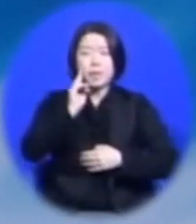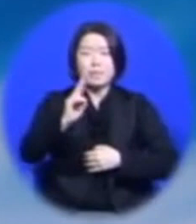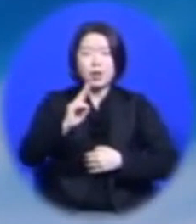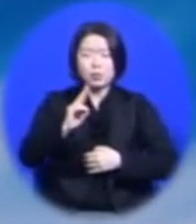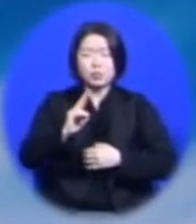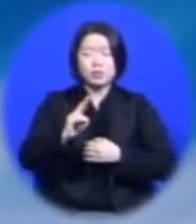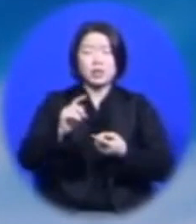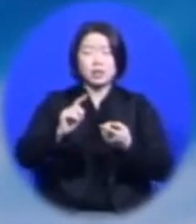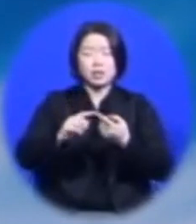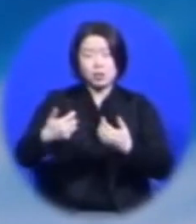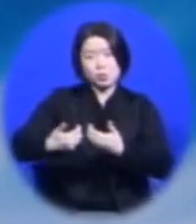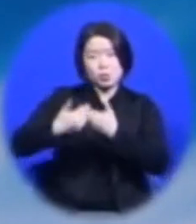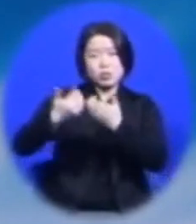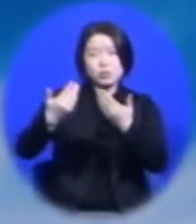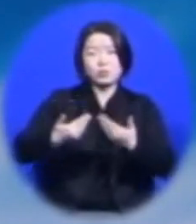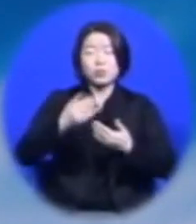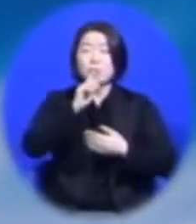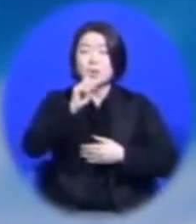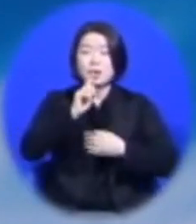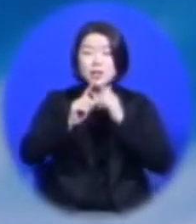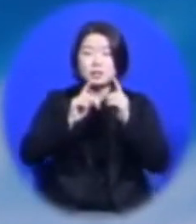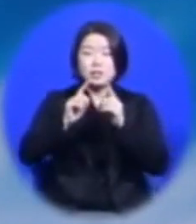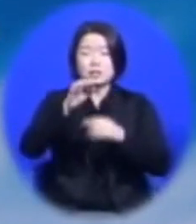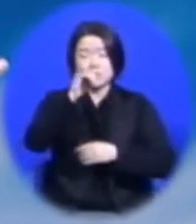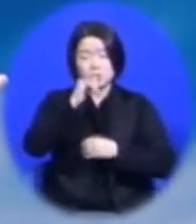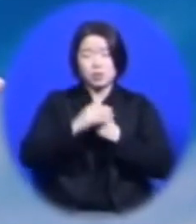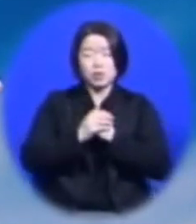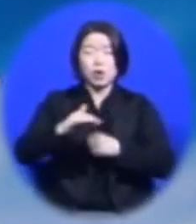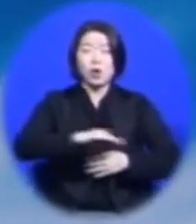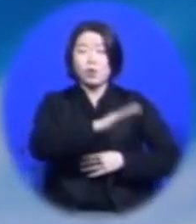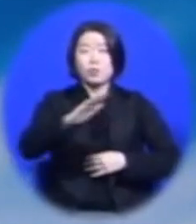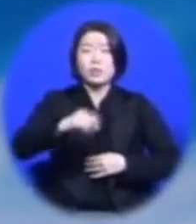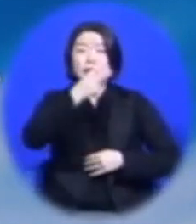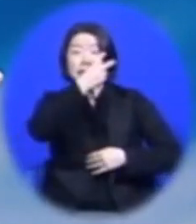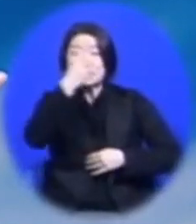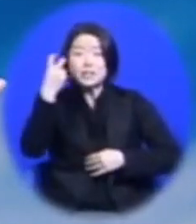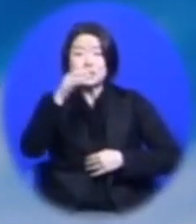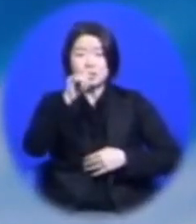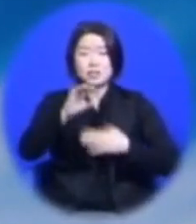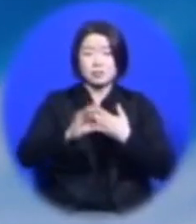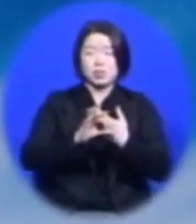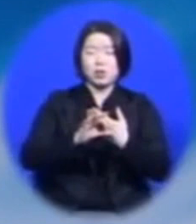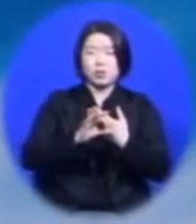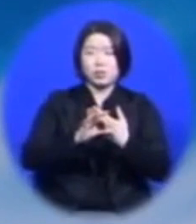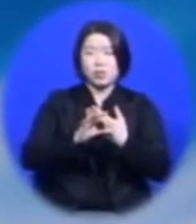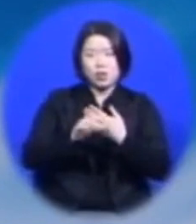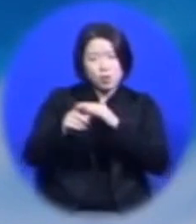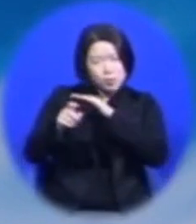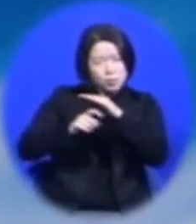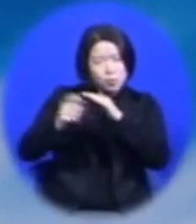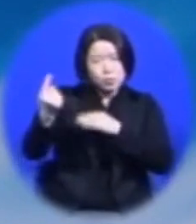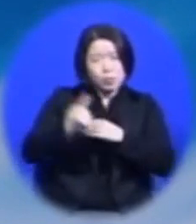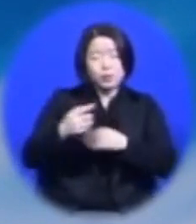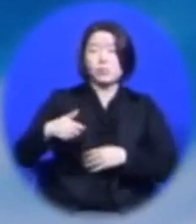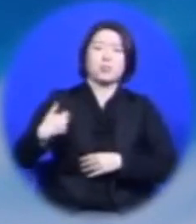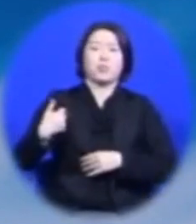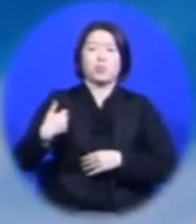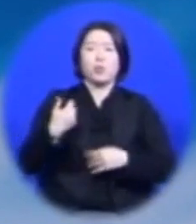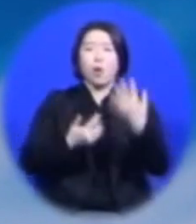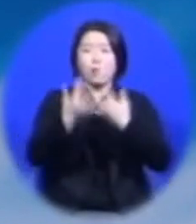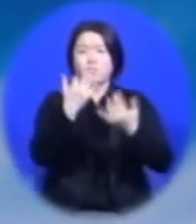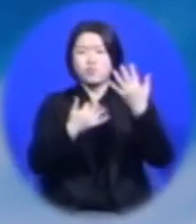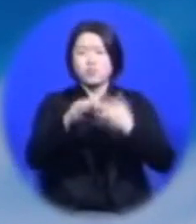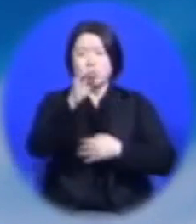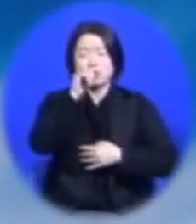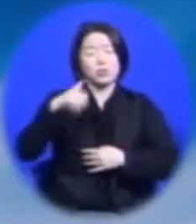심각하게 도전해 주는 말씀입니다. 우리가 잠이 들어 있으면 그러면 도둑이 들어와도 모르고 불이 나도